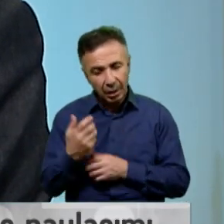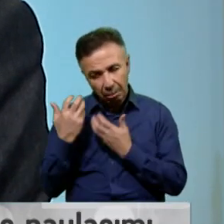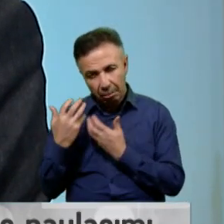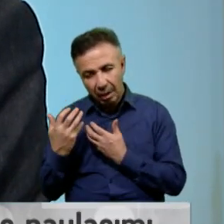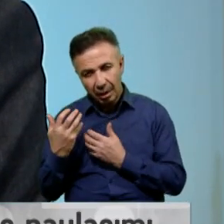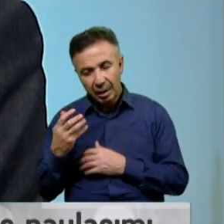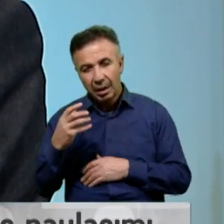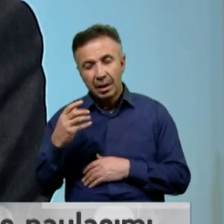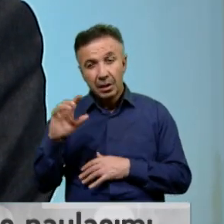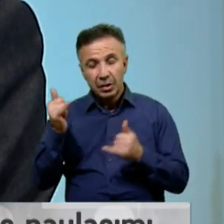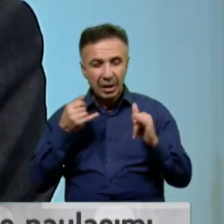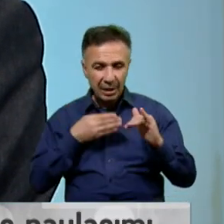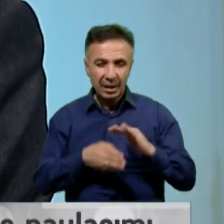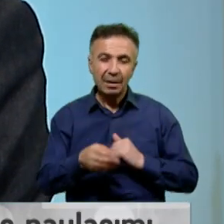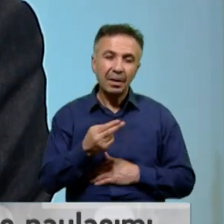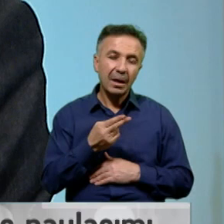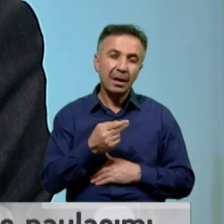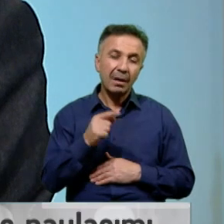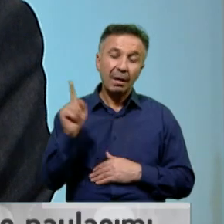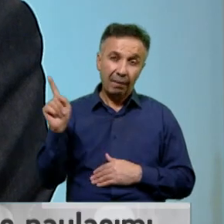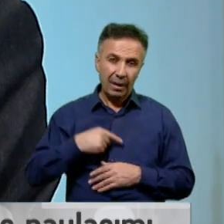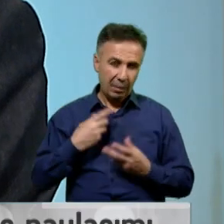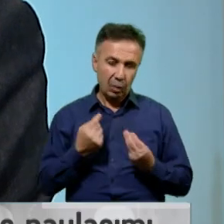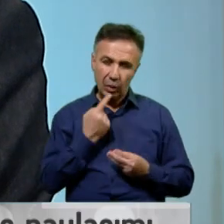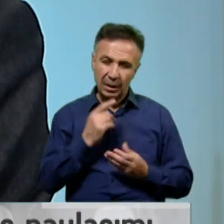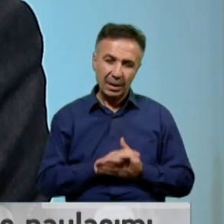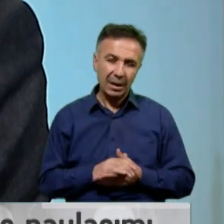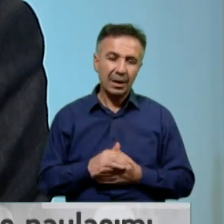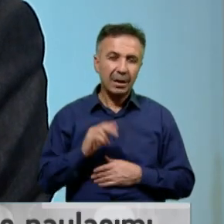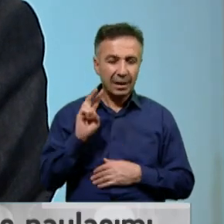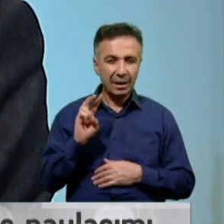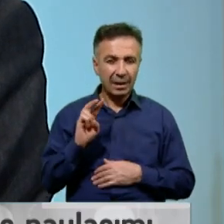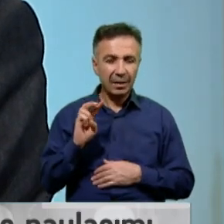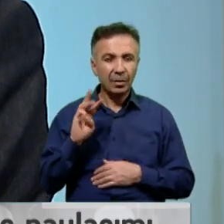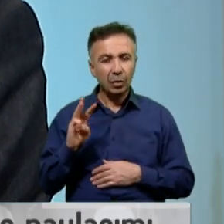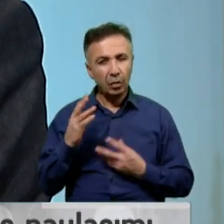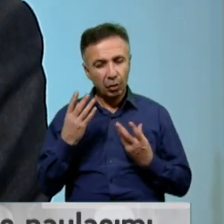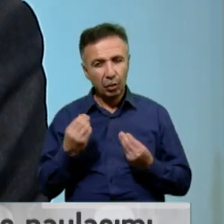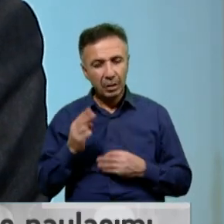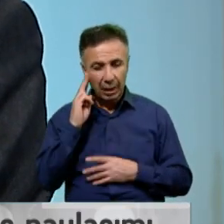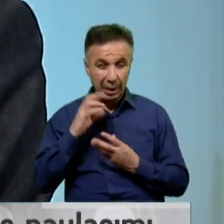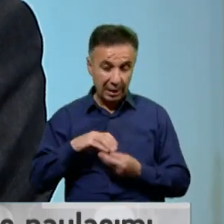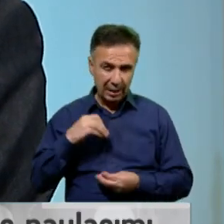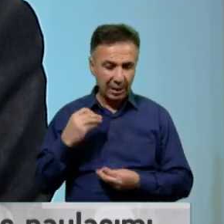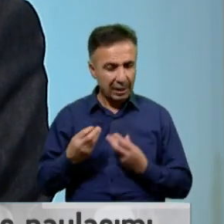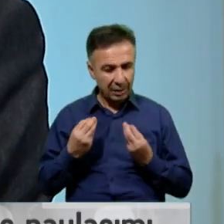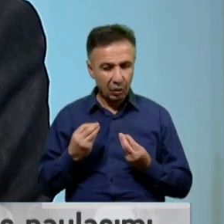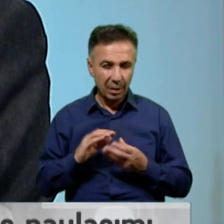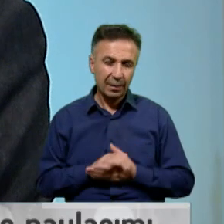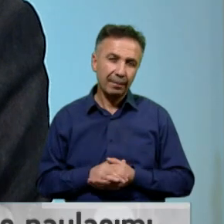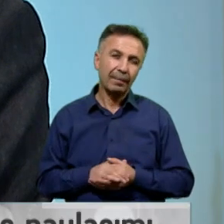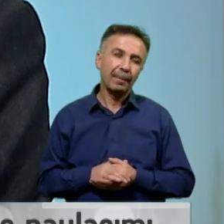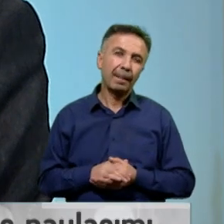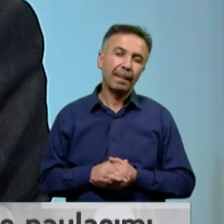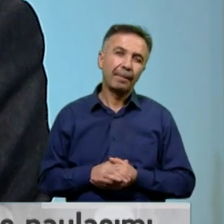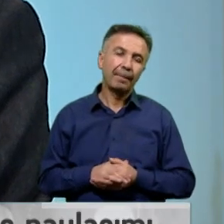cennet vacip olur diye buyurdular. Kız iki, üç olunca zaten ahlakını güzel yaptıysanız,